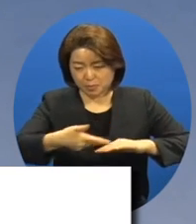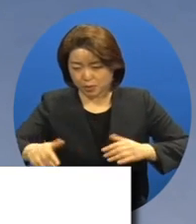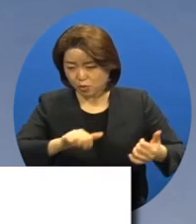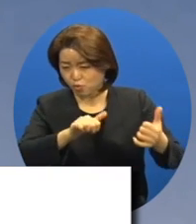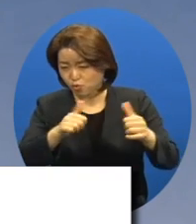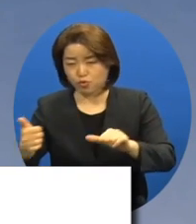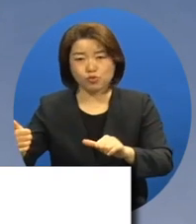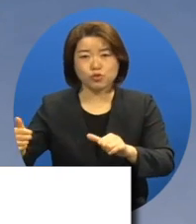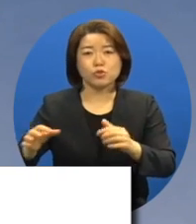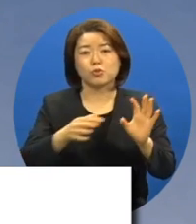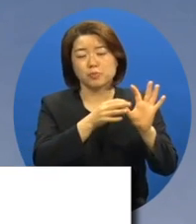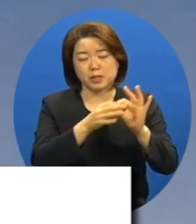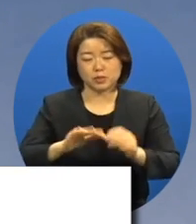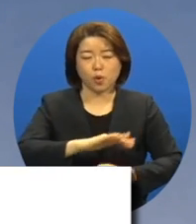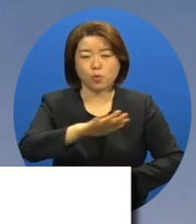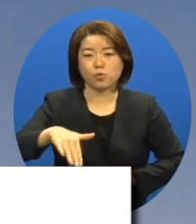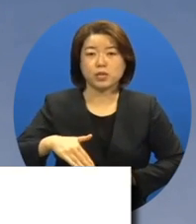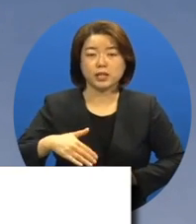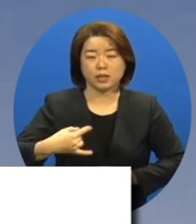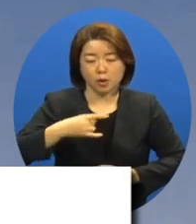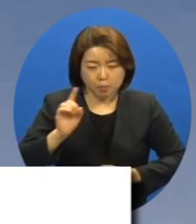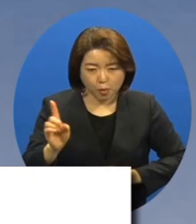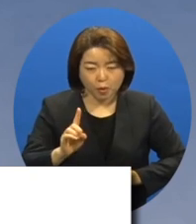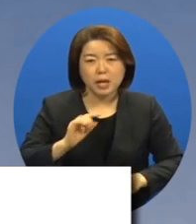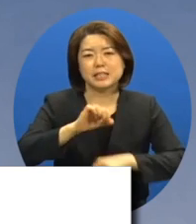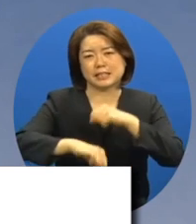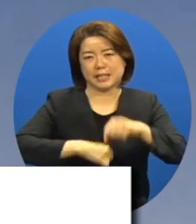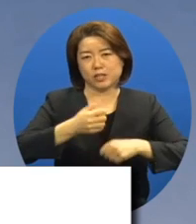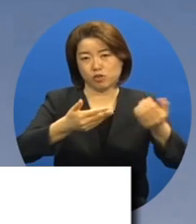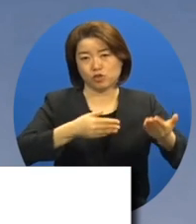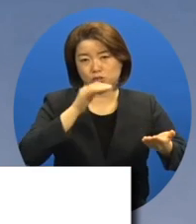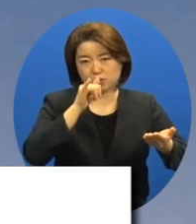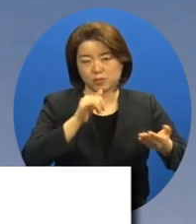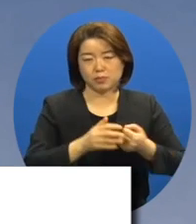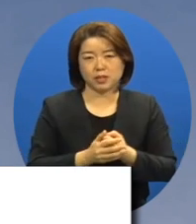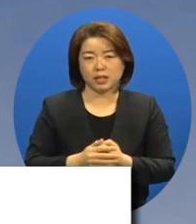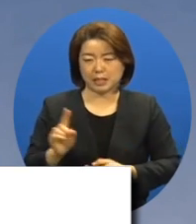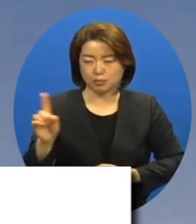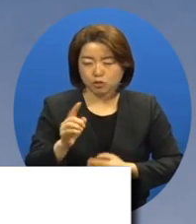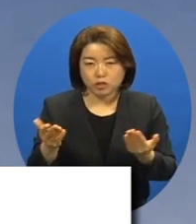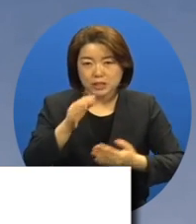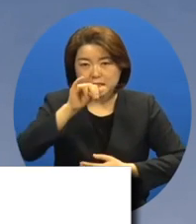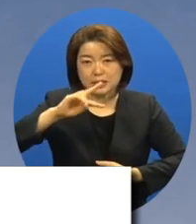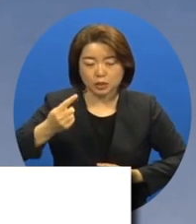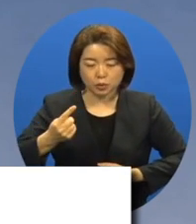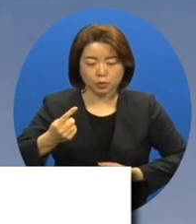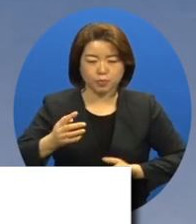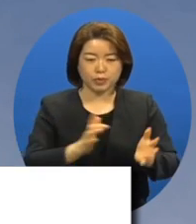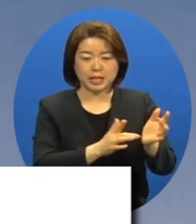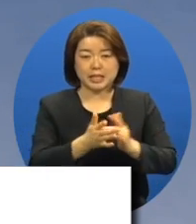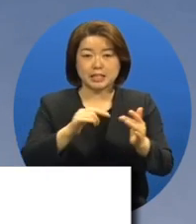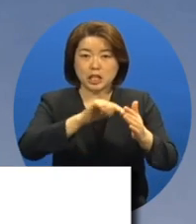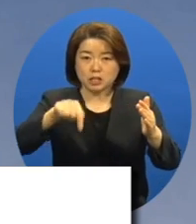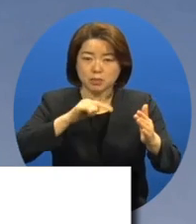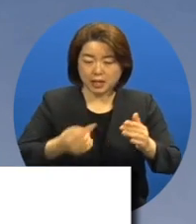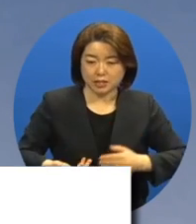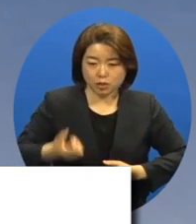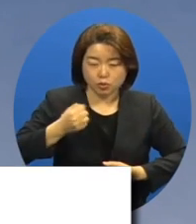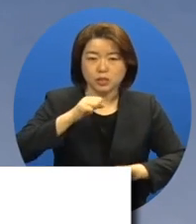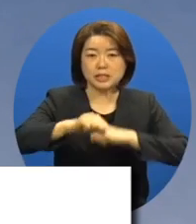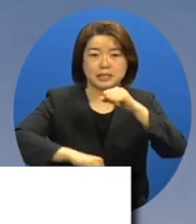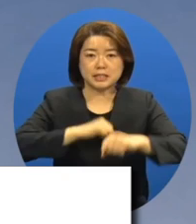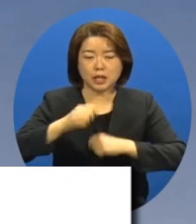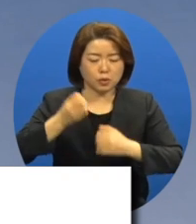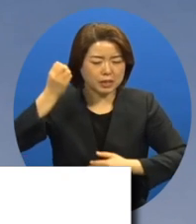자유를 주셨습니다 무슨 일이 있어도 예수 그리스도 안에서 누리는 이자율을 절대로 잃어버리면